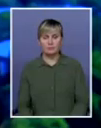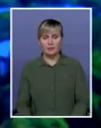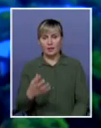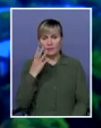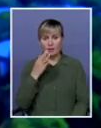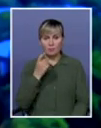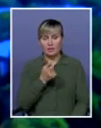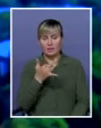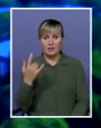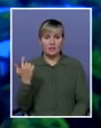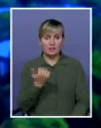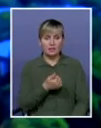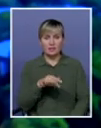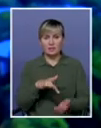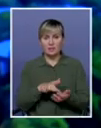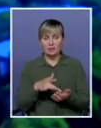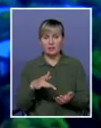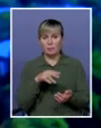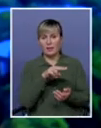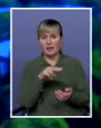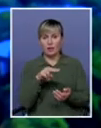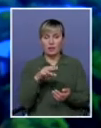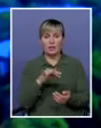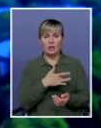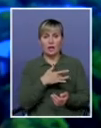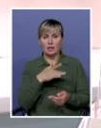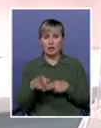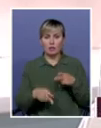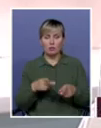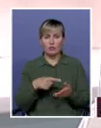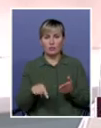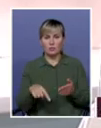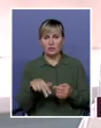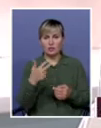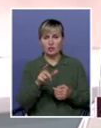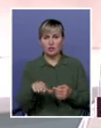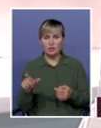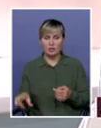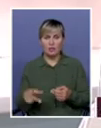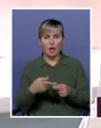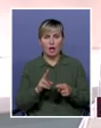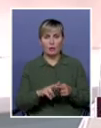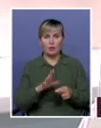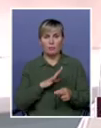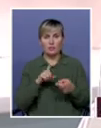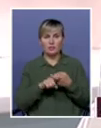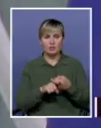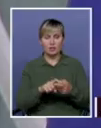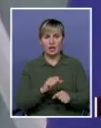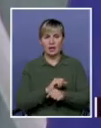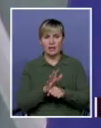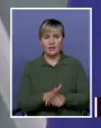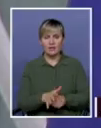В Алматы за несколько недель из Центра перинатологии и кардиохирургии выписали 33 пациентки, которые были заражены